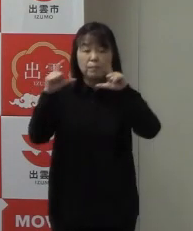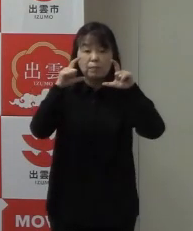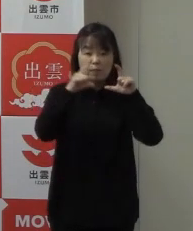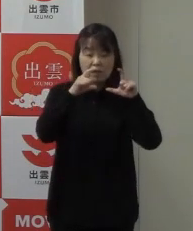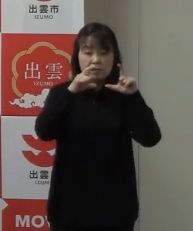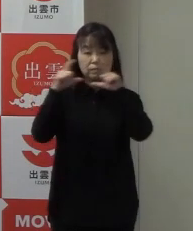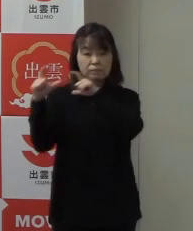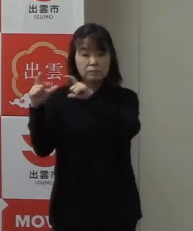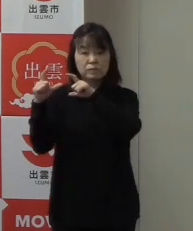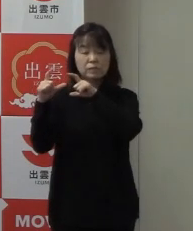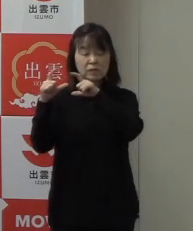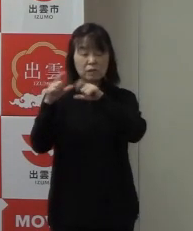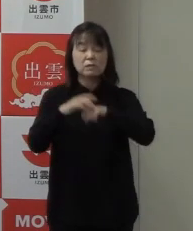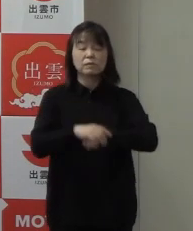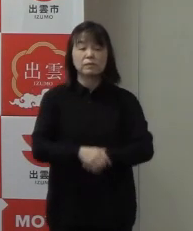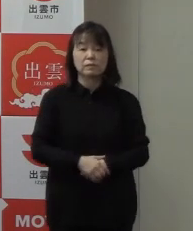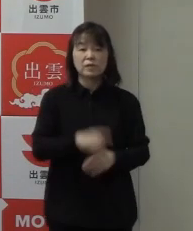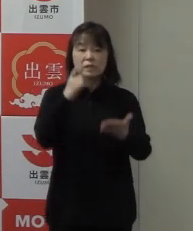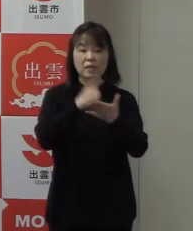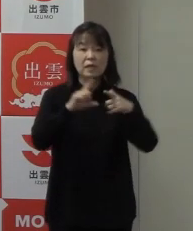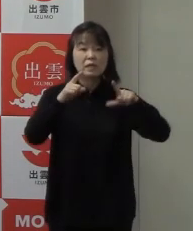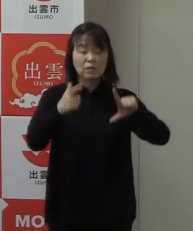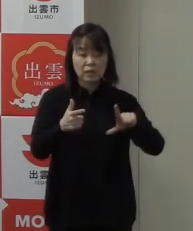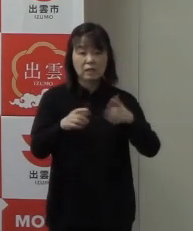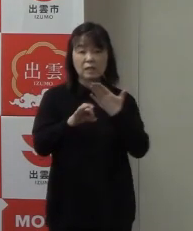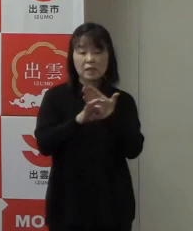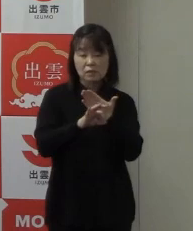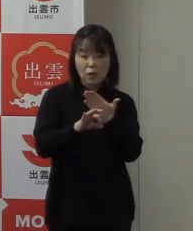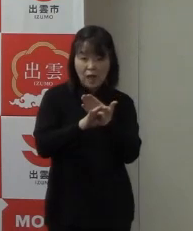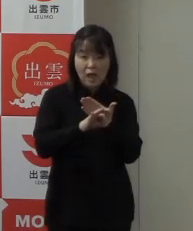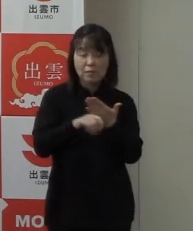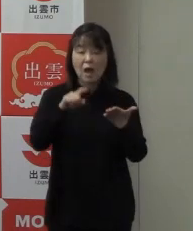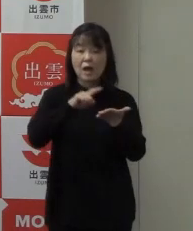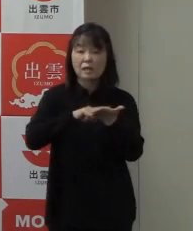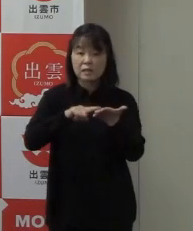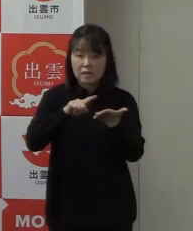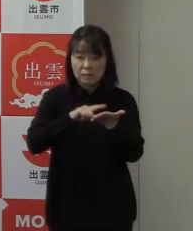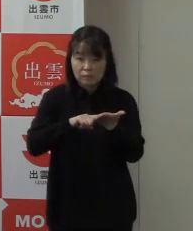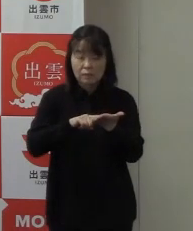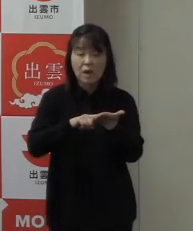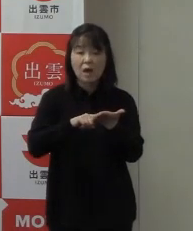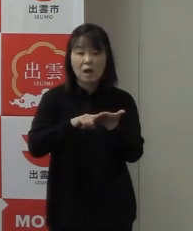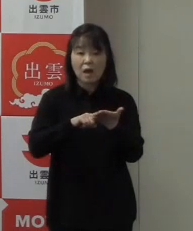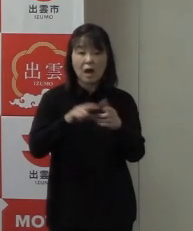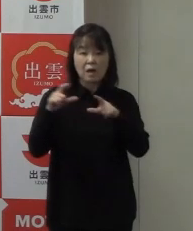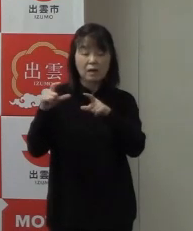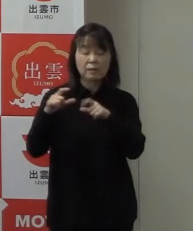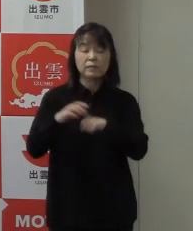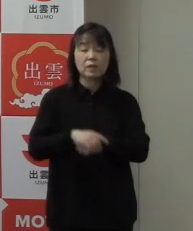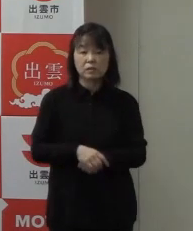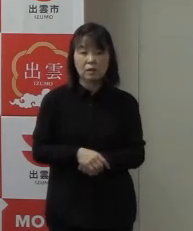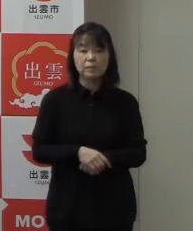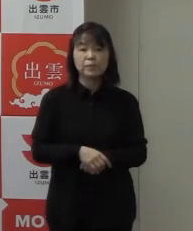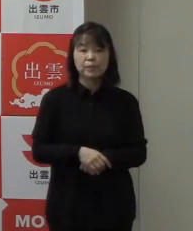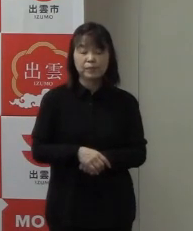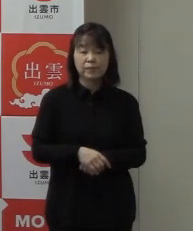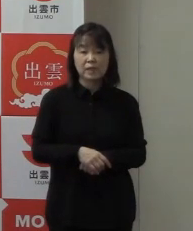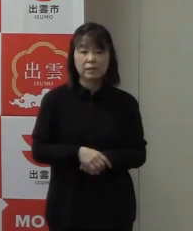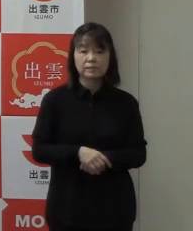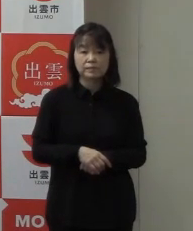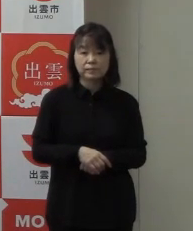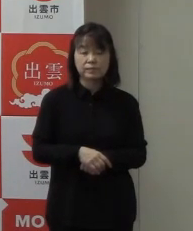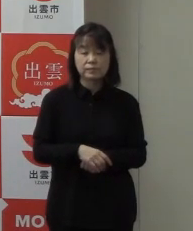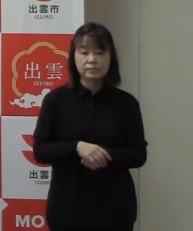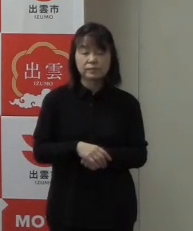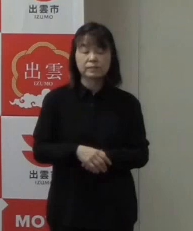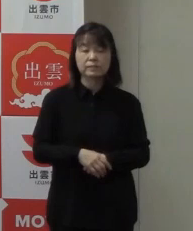有無もなんですけども、まあ、携帯あるいは出席者についても、かなり、まあ、感染、